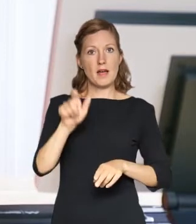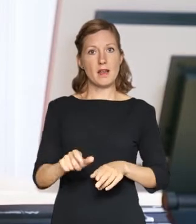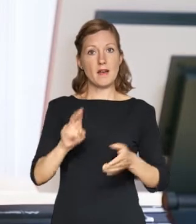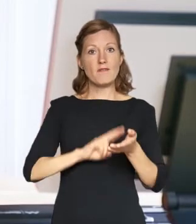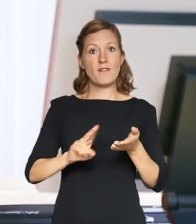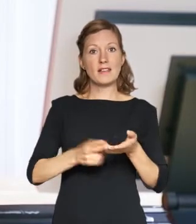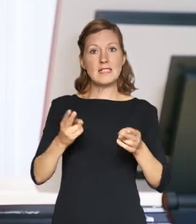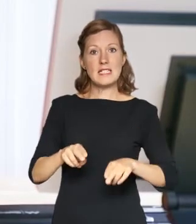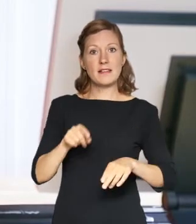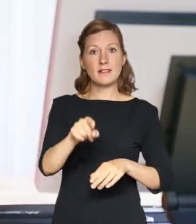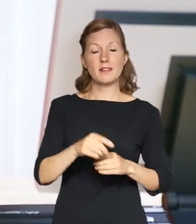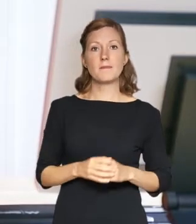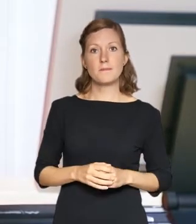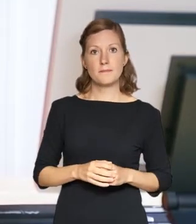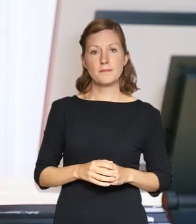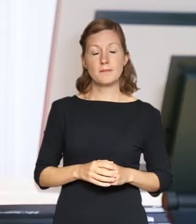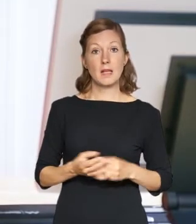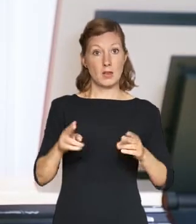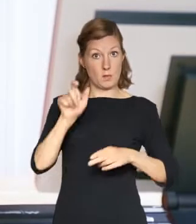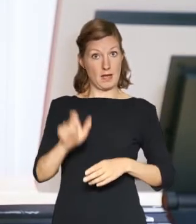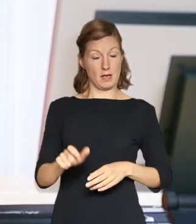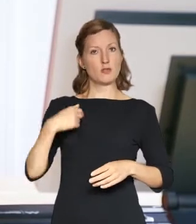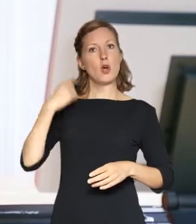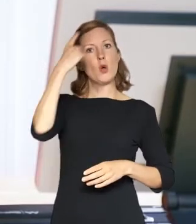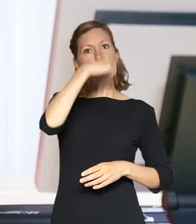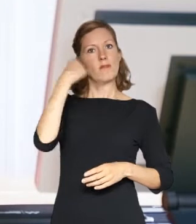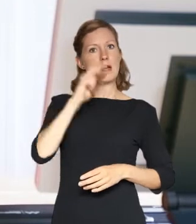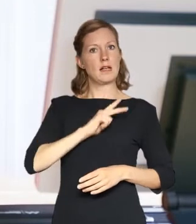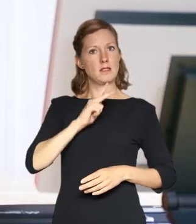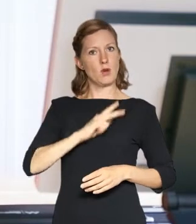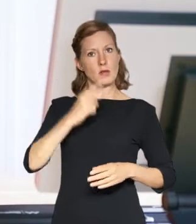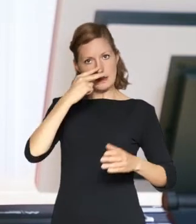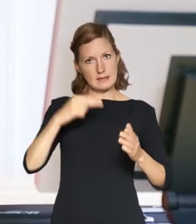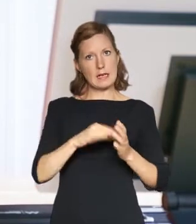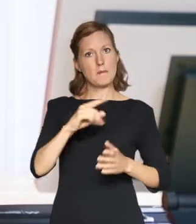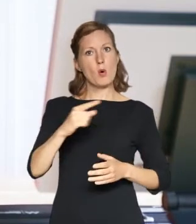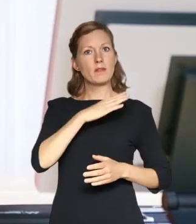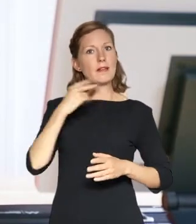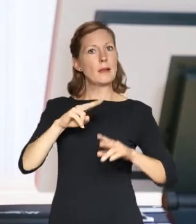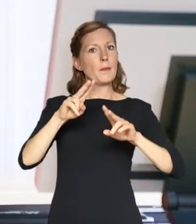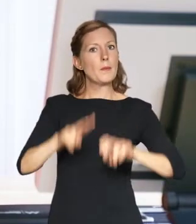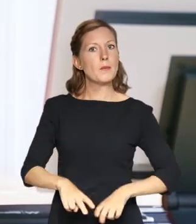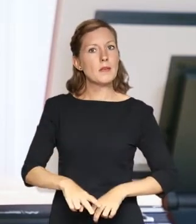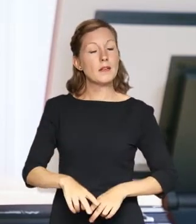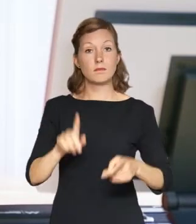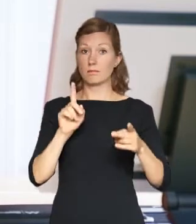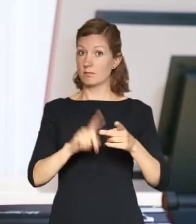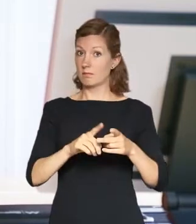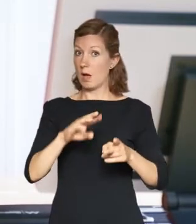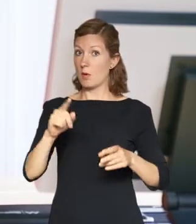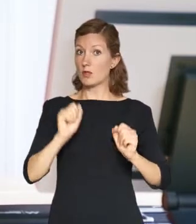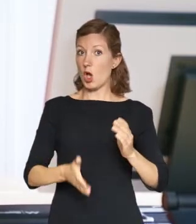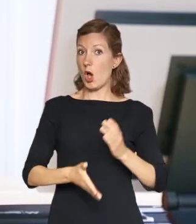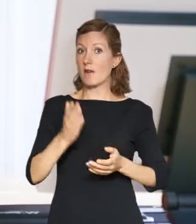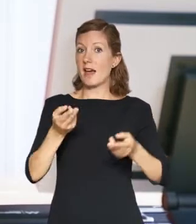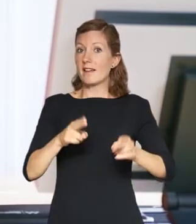Jag är domare i en förvaltningsrätt. Som domare har jag huvudansvar för att ett mål blir tillräckligt utrett och